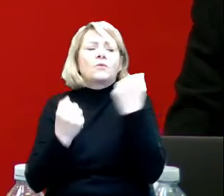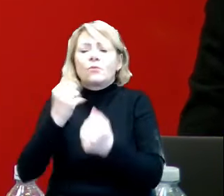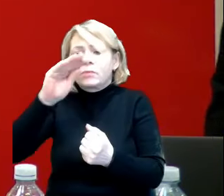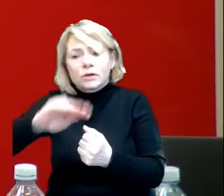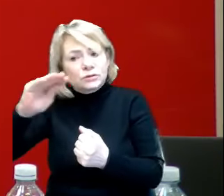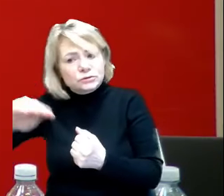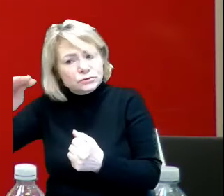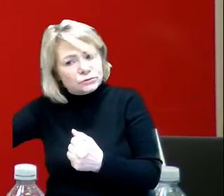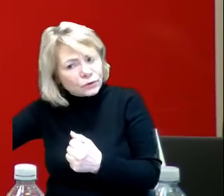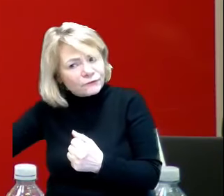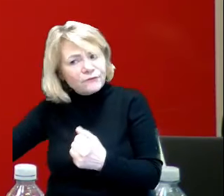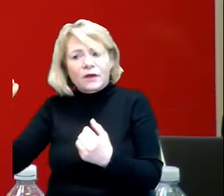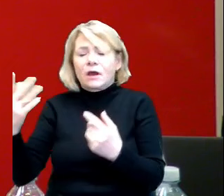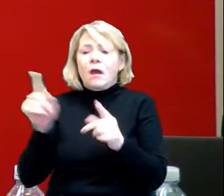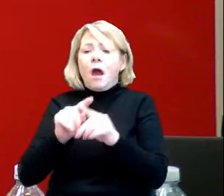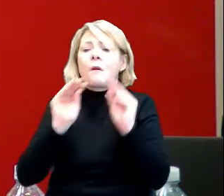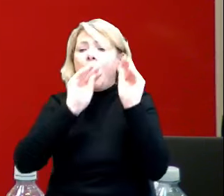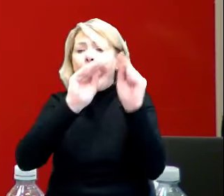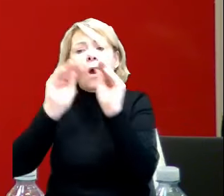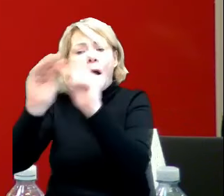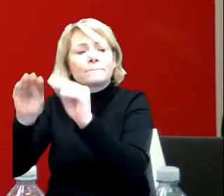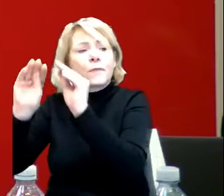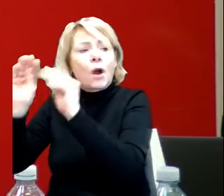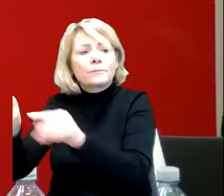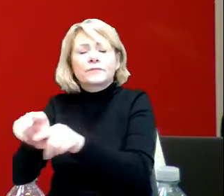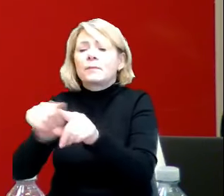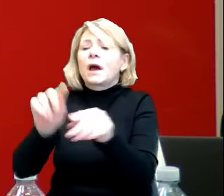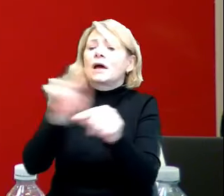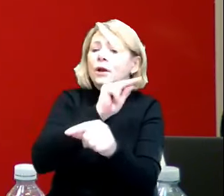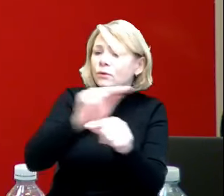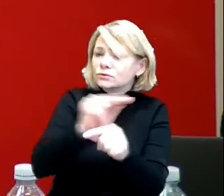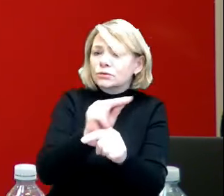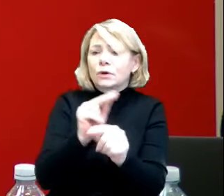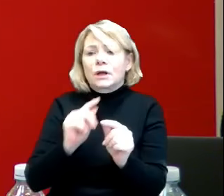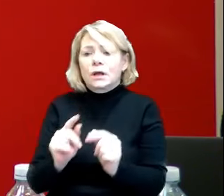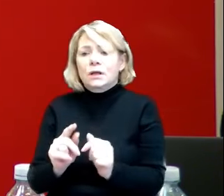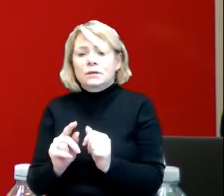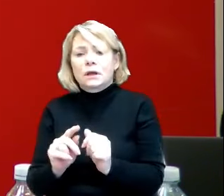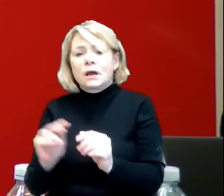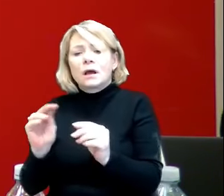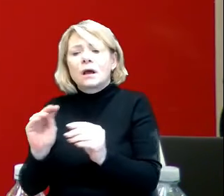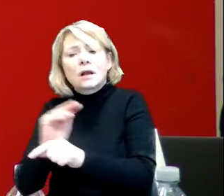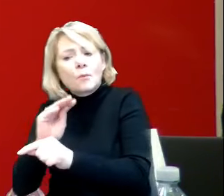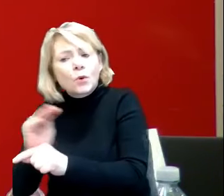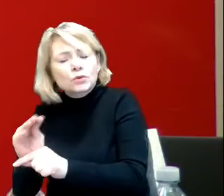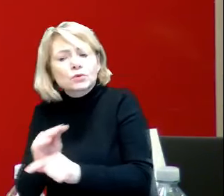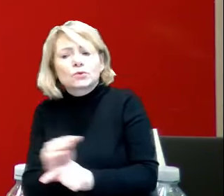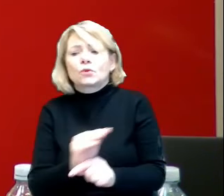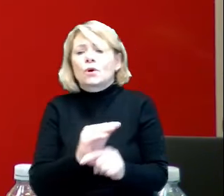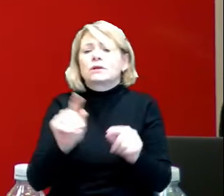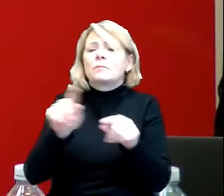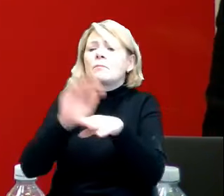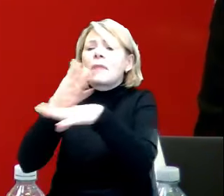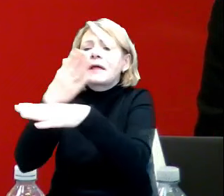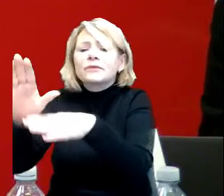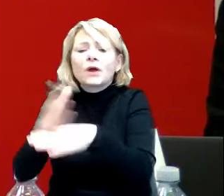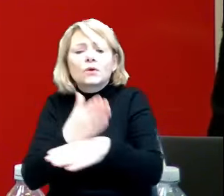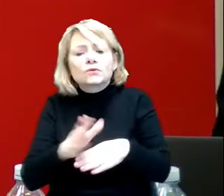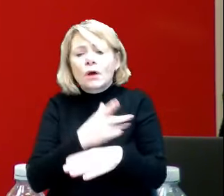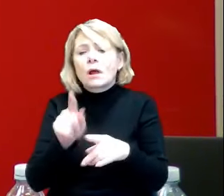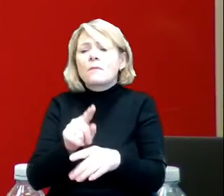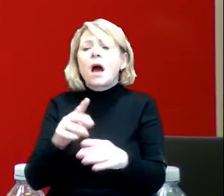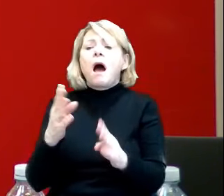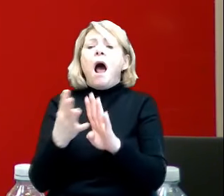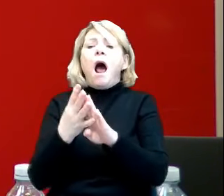aikštelėms įrengti tiesti rekonstruoti taisyti remontuoti naudojimo ir skirstymo objekto eiliškumo nustatymo